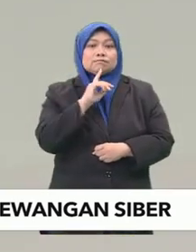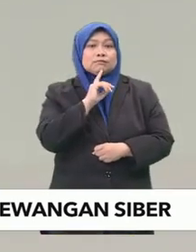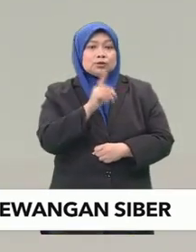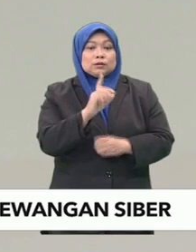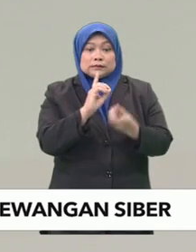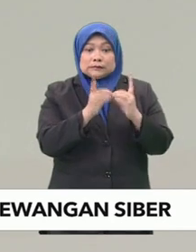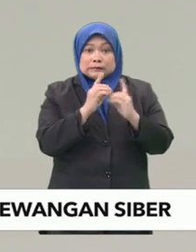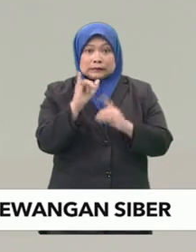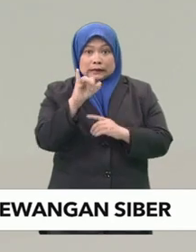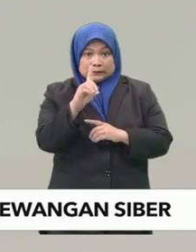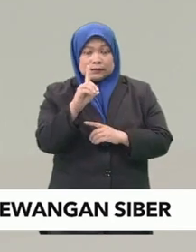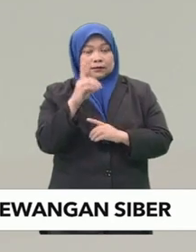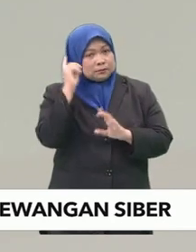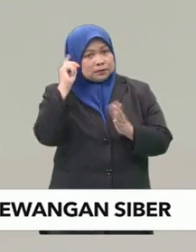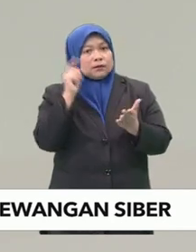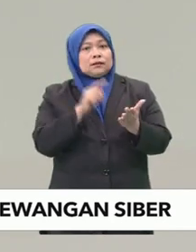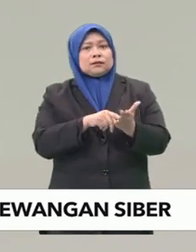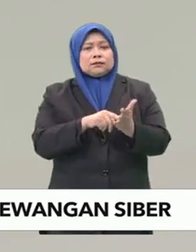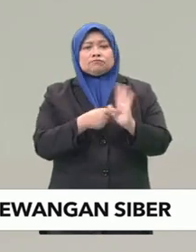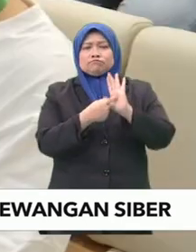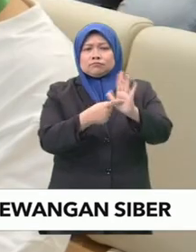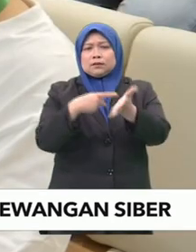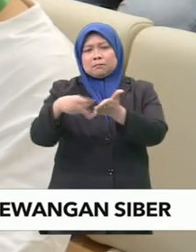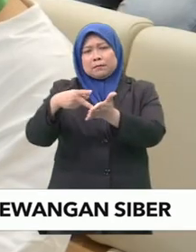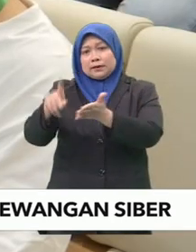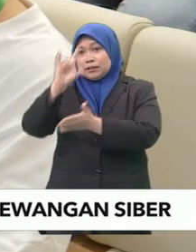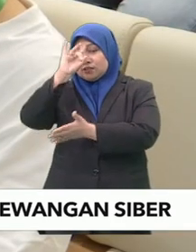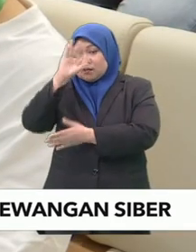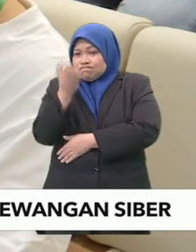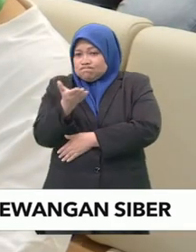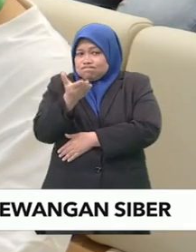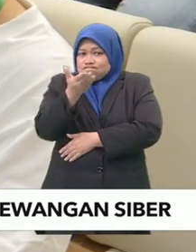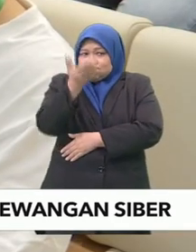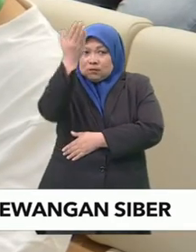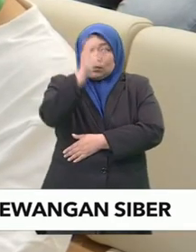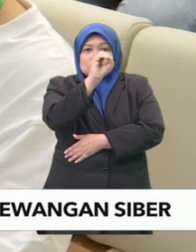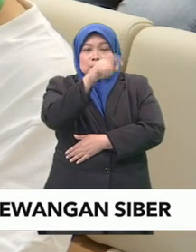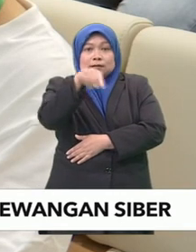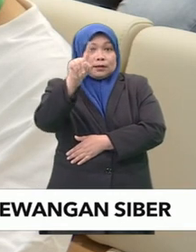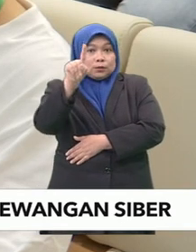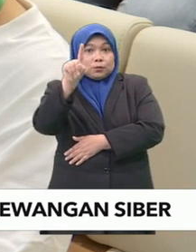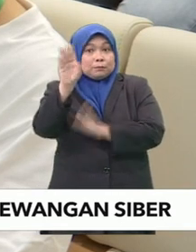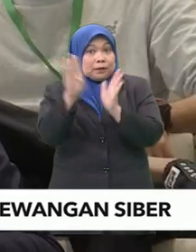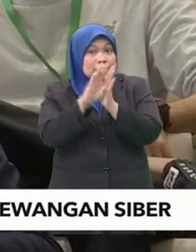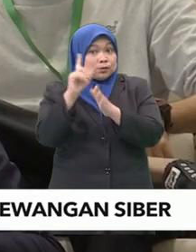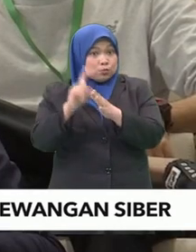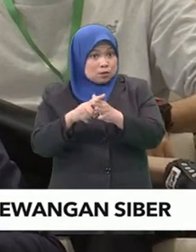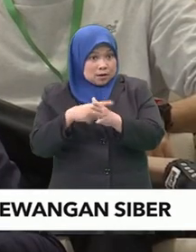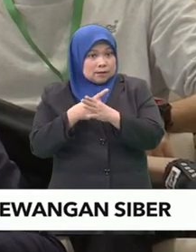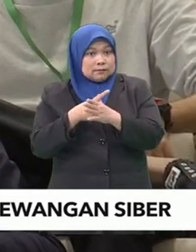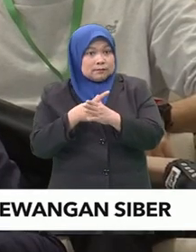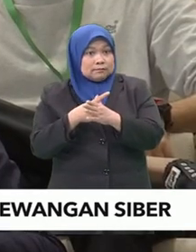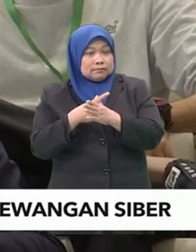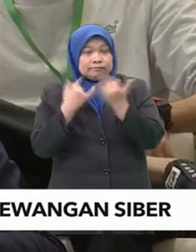ID diperkenalkan perkembangan pembayaran digital di India telah melonjak daripada kosong berpuluhan satu bidan sebulan pada 2017